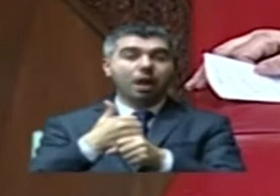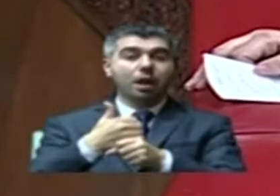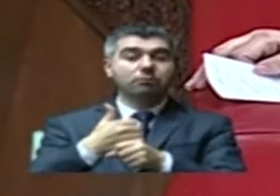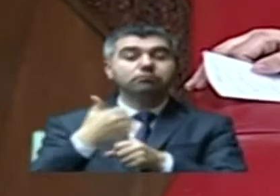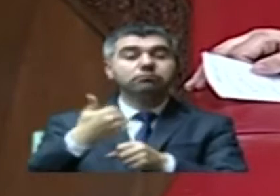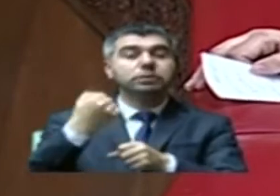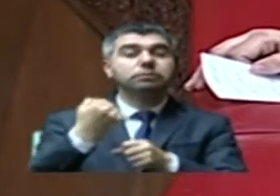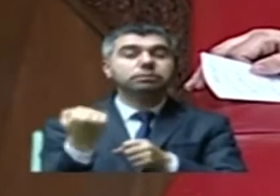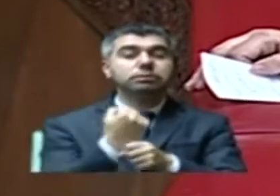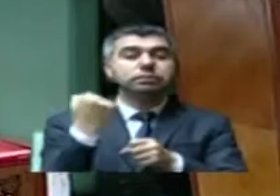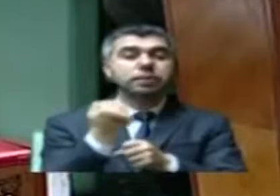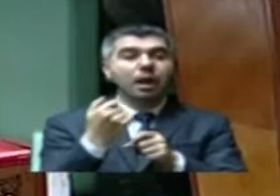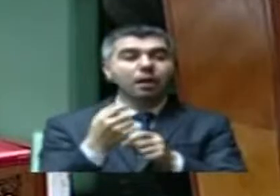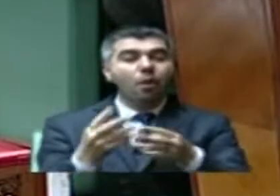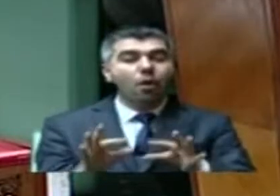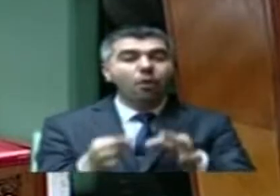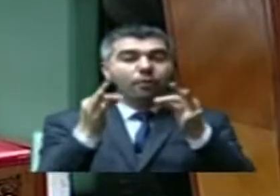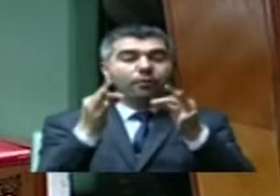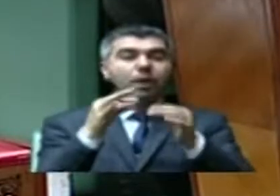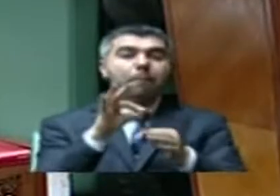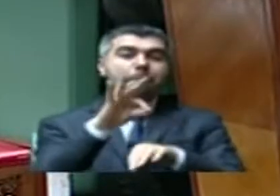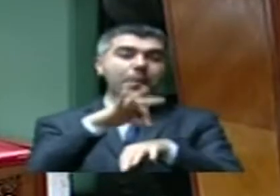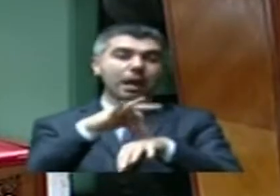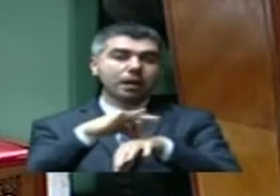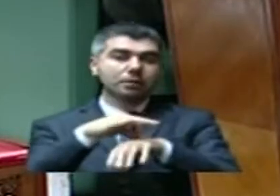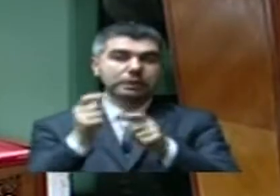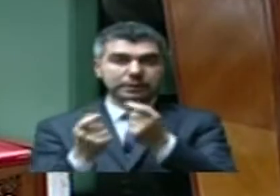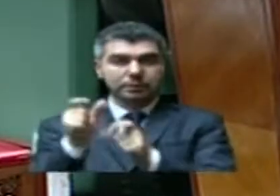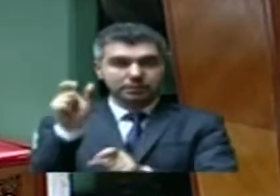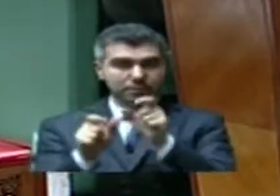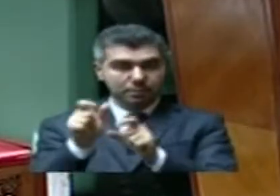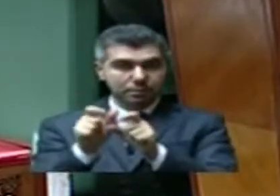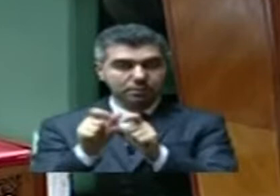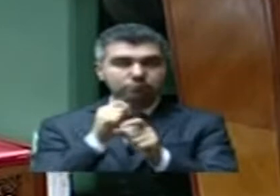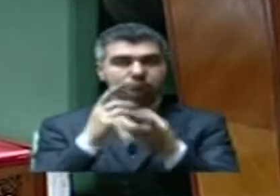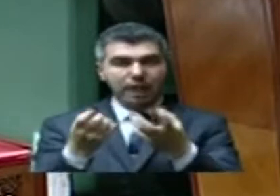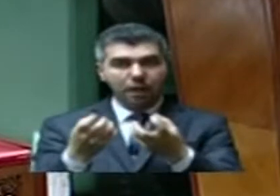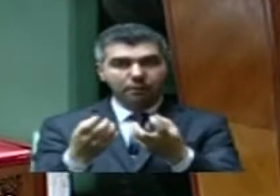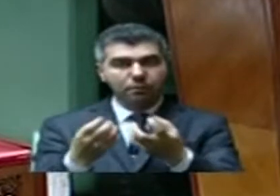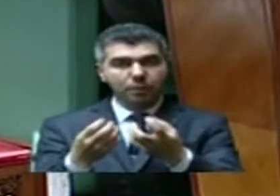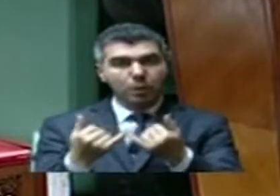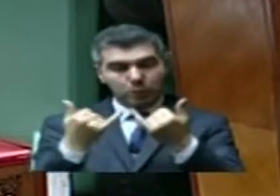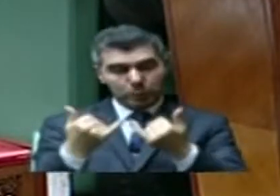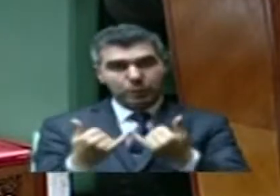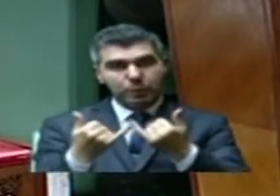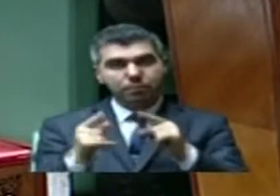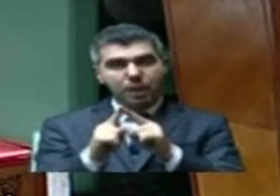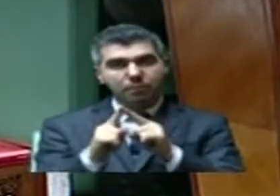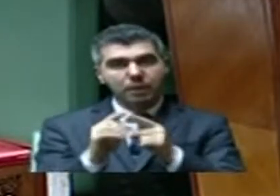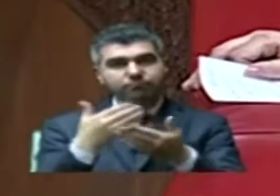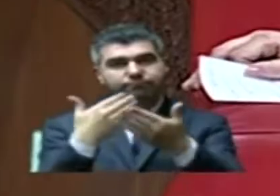الدراسات هي مهمة واشتغلنا عليها. ثم اليوم كاين هناك تحضير، كاين دلائل موجودة، وهذه الدلائل كتكون